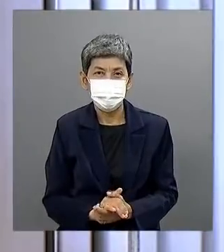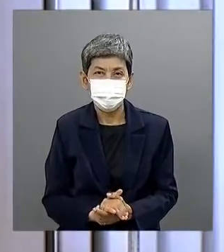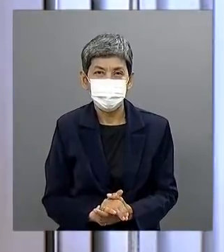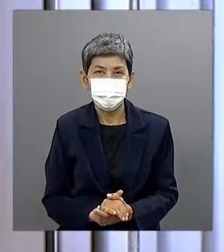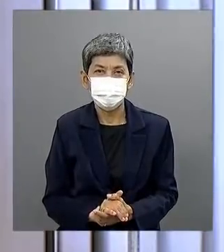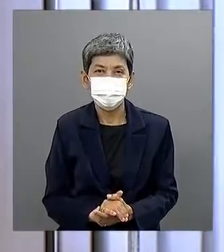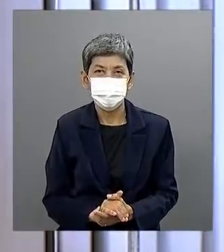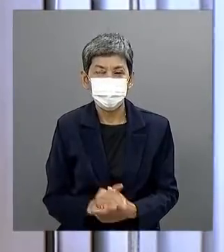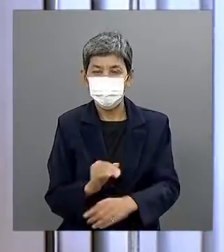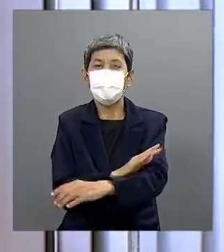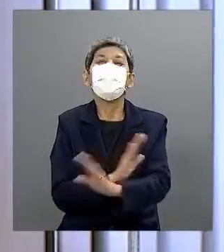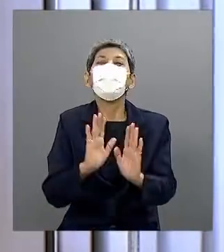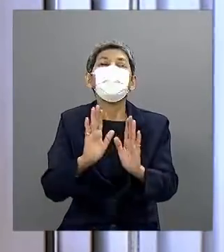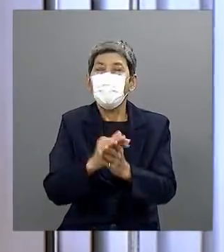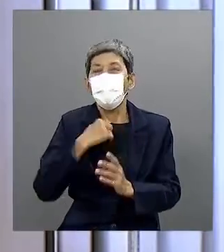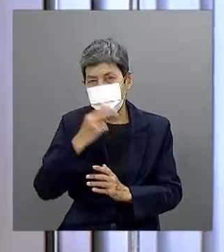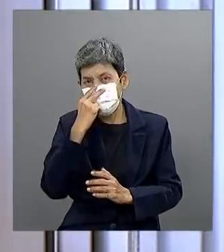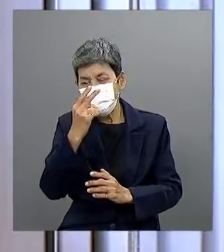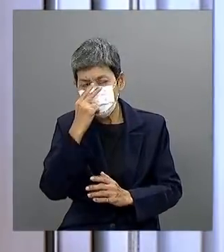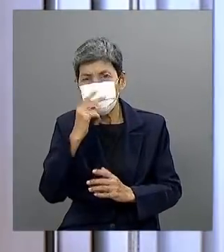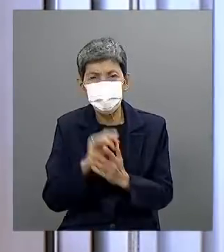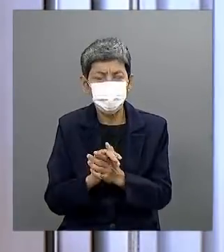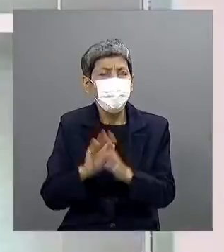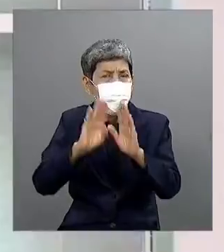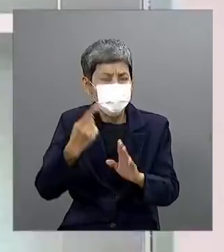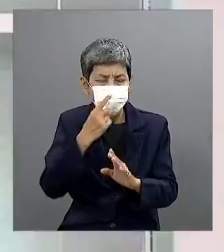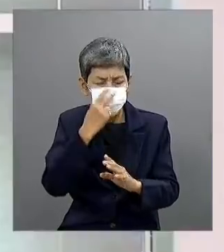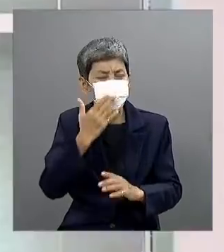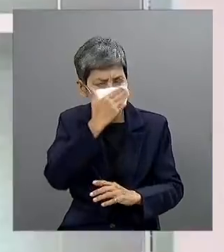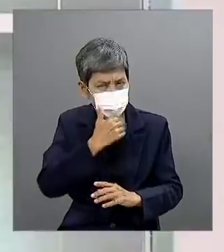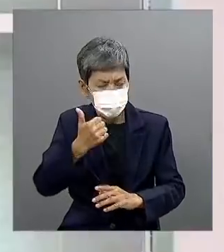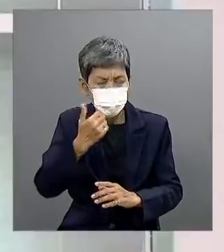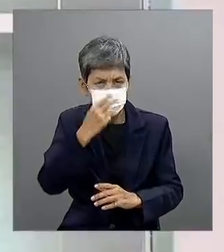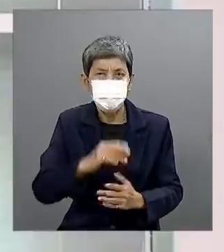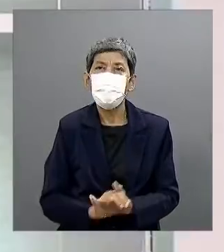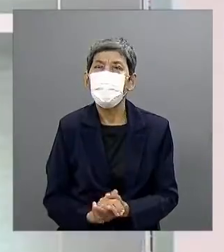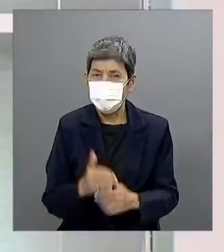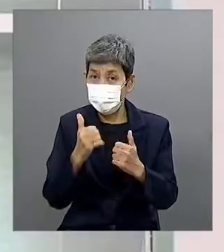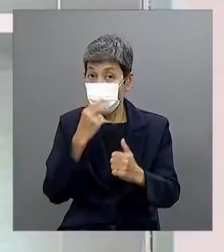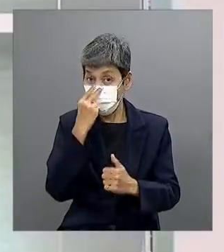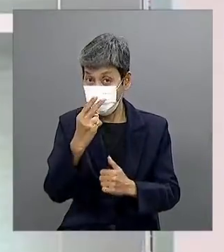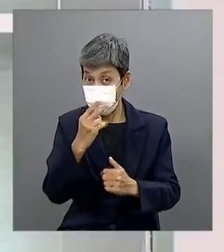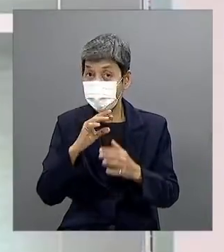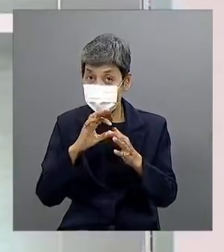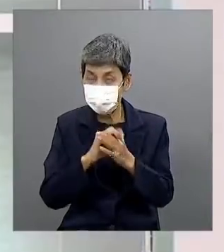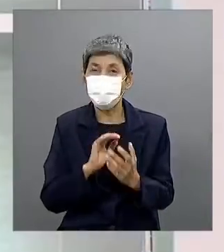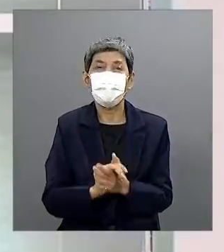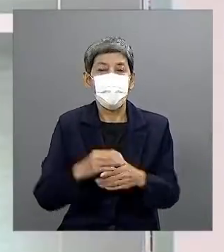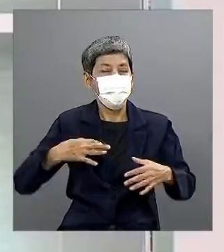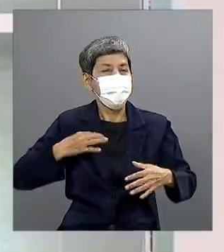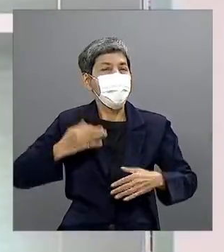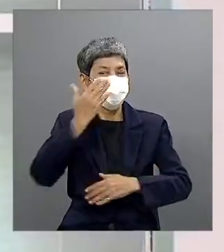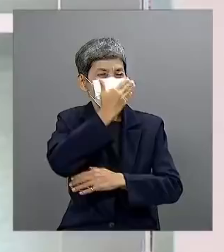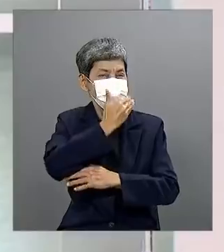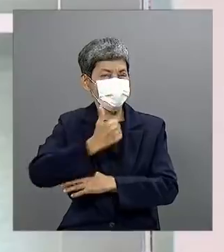กอ่ะพี่เป้พาไปดูอะไรที่มันร่วมสมัยแล้วสวยงามกว่าเสียงผมดีกว่าฮะ ใช่ค่ะคุณผู้ชมพาไปดูเรื่องราวของผ้าสวยๆกันบ้างดีกว่านะคะประเท